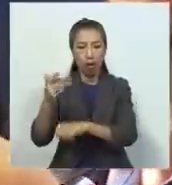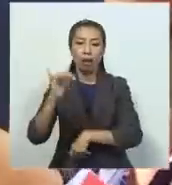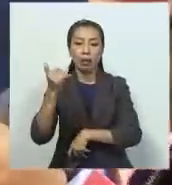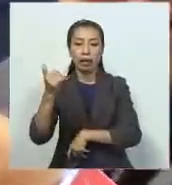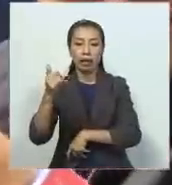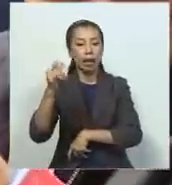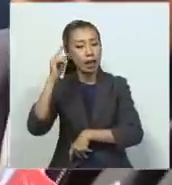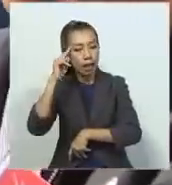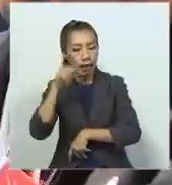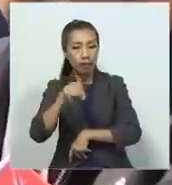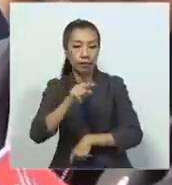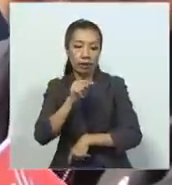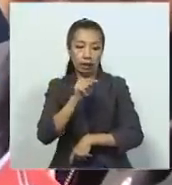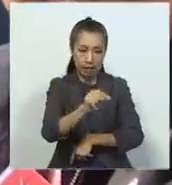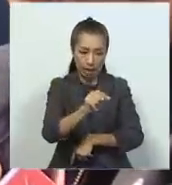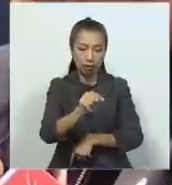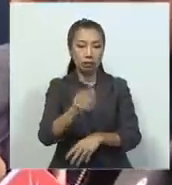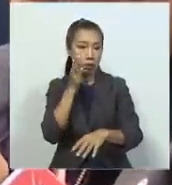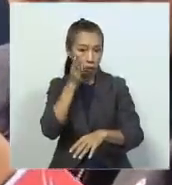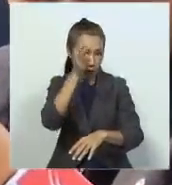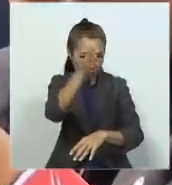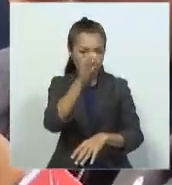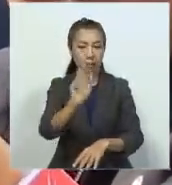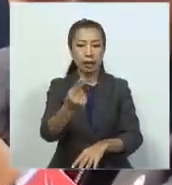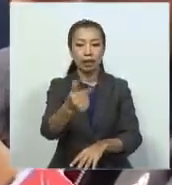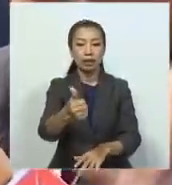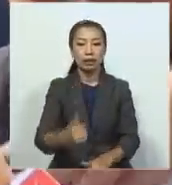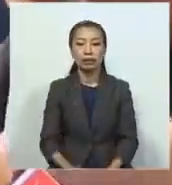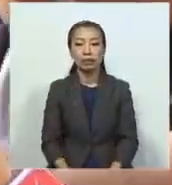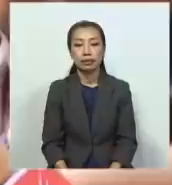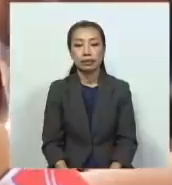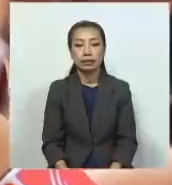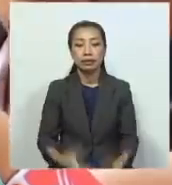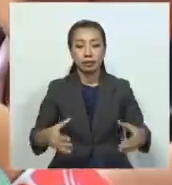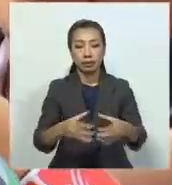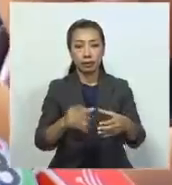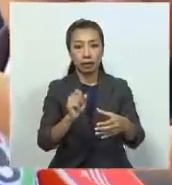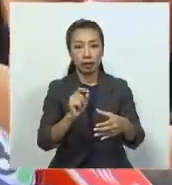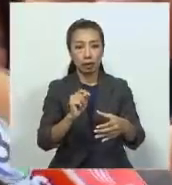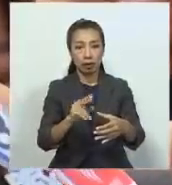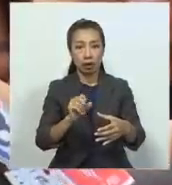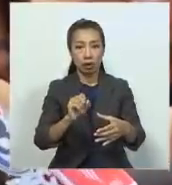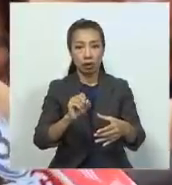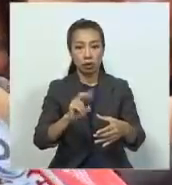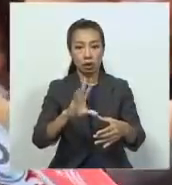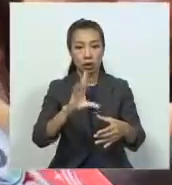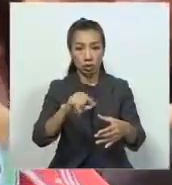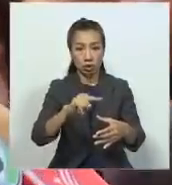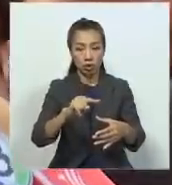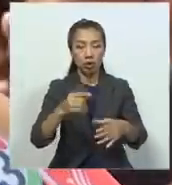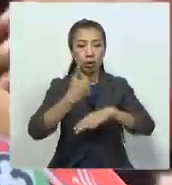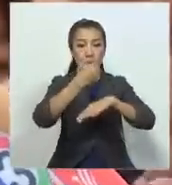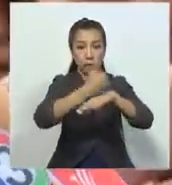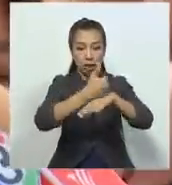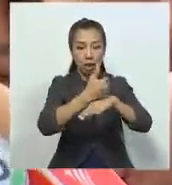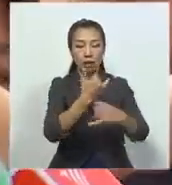สั่งให้มีการไต่สวนคู่กรณีในขั้นตอนต่อไปครับซึ่งในส่วนของพรรคแทยรักษาชาติร้อยโทปรีชาพลพวงศ์พาณิชย์หัวหน้า